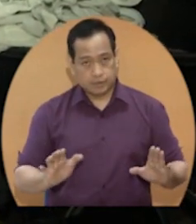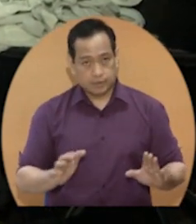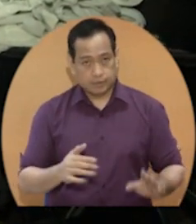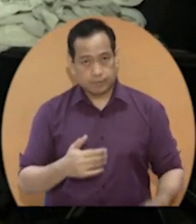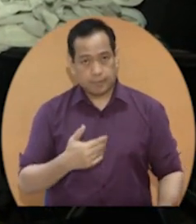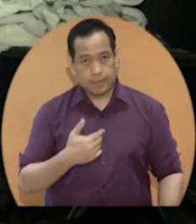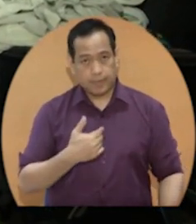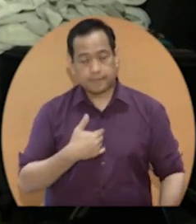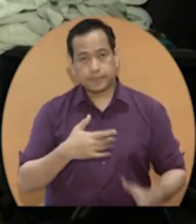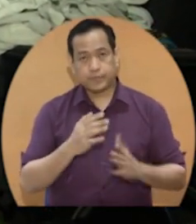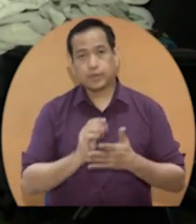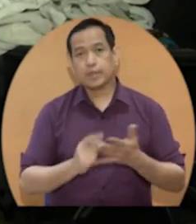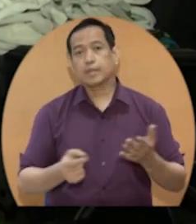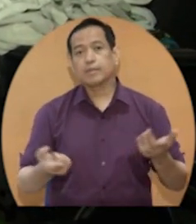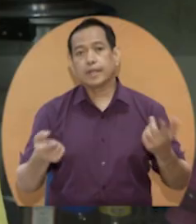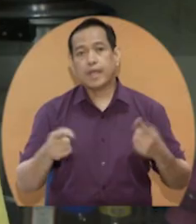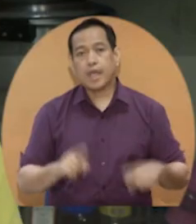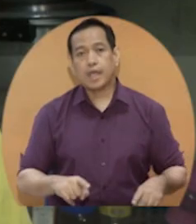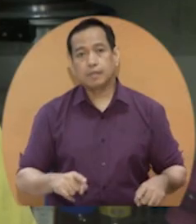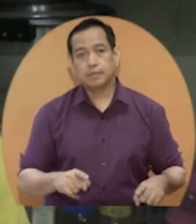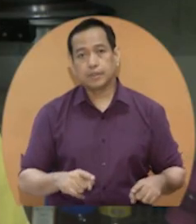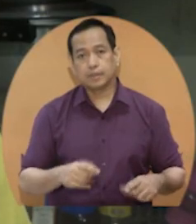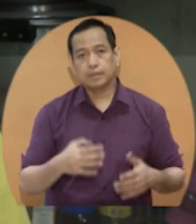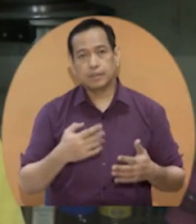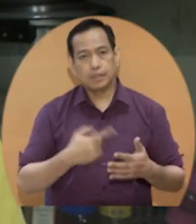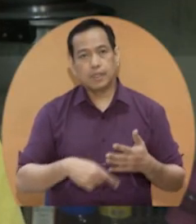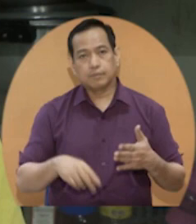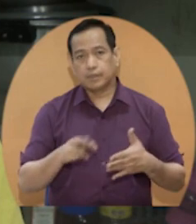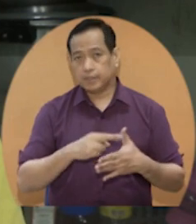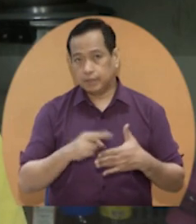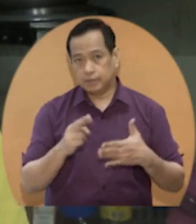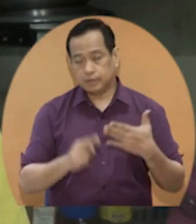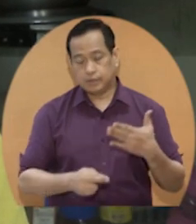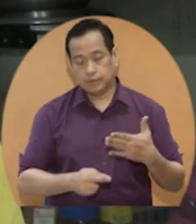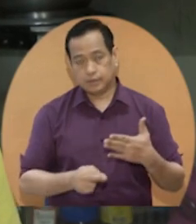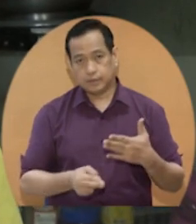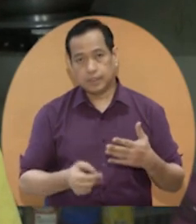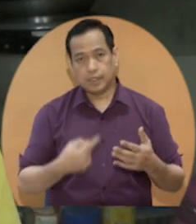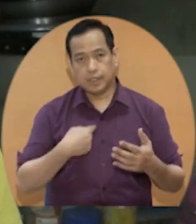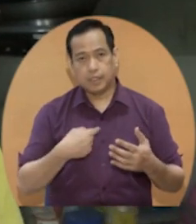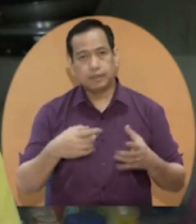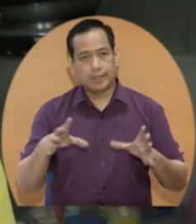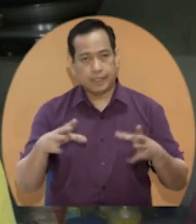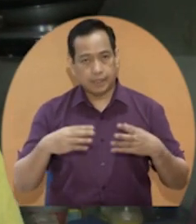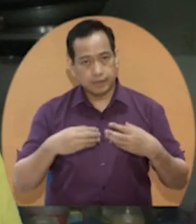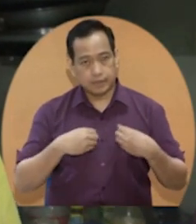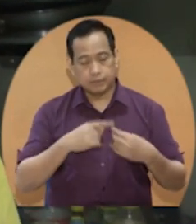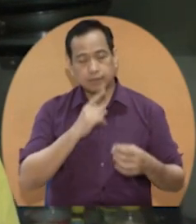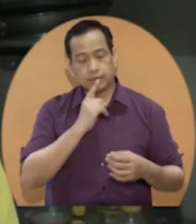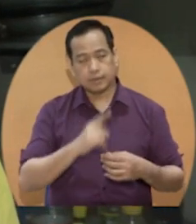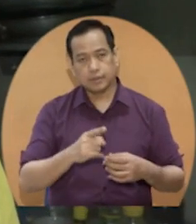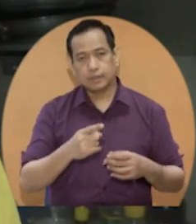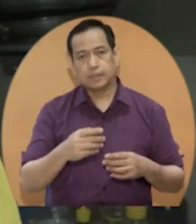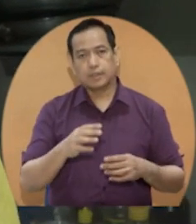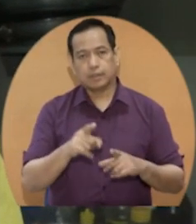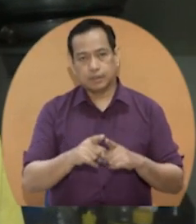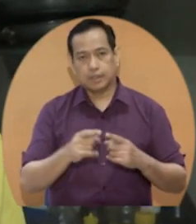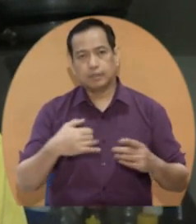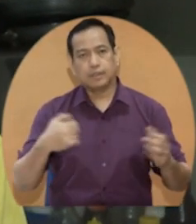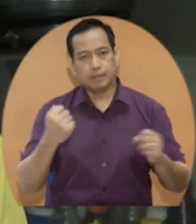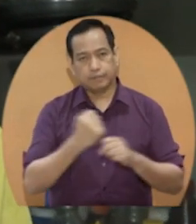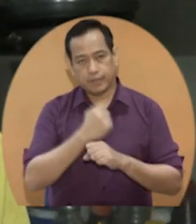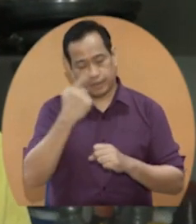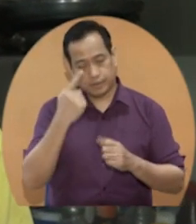na po ako na kung ano man mangyari, maging resulta ko, tatanggapin ko po ng buong buo tsaka lalabanan ko